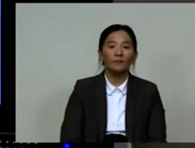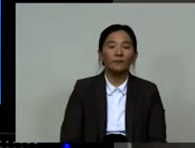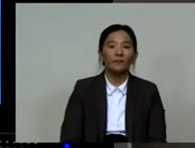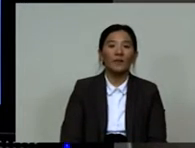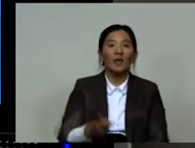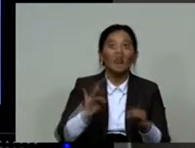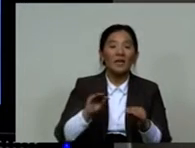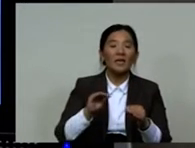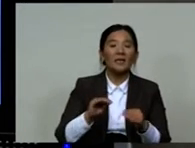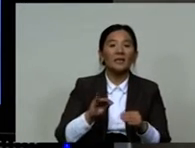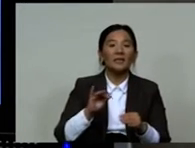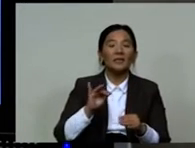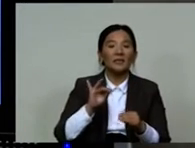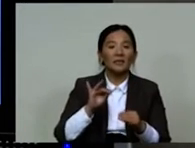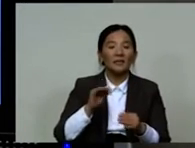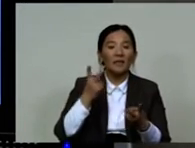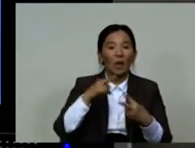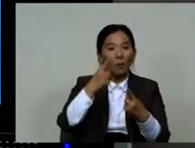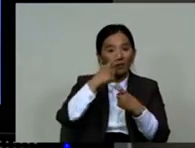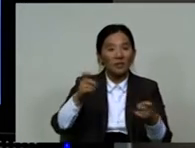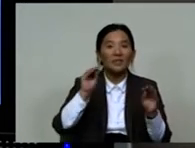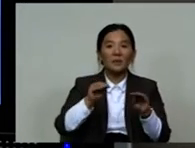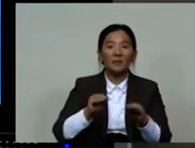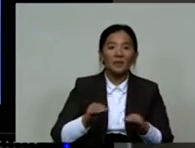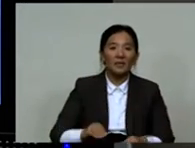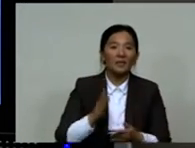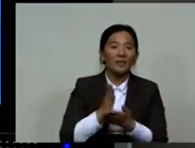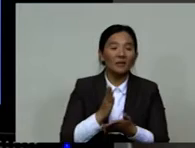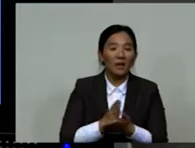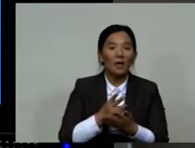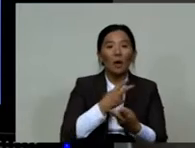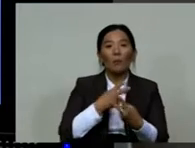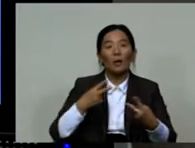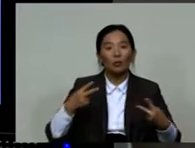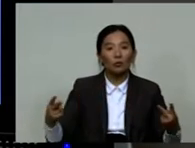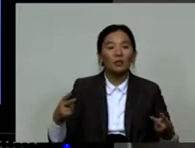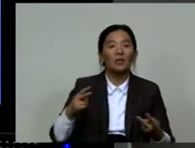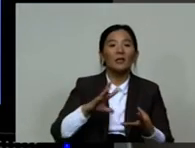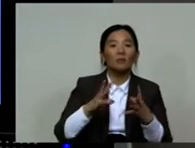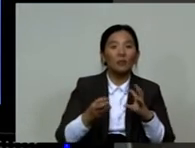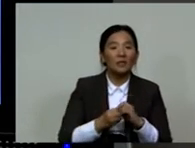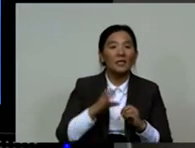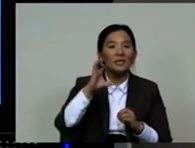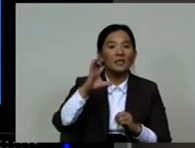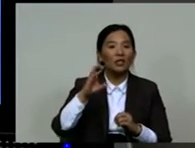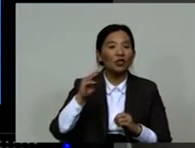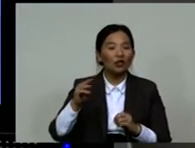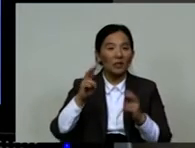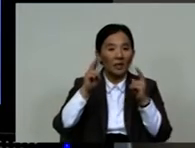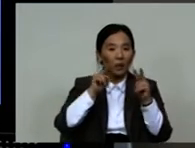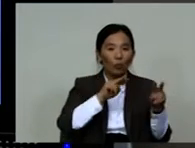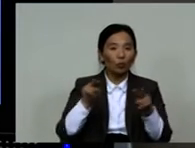Для обобщения и систематизации данных, полученных в результате статистического наблюдения, их